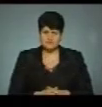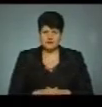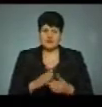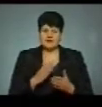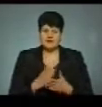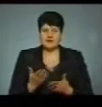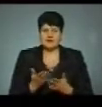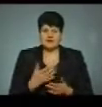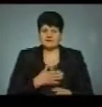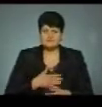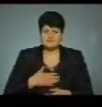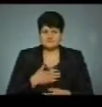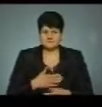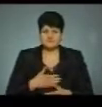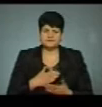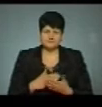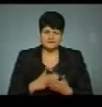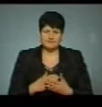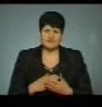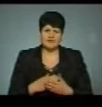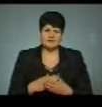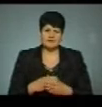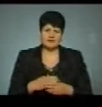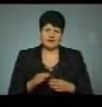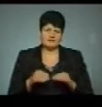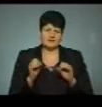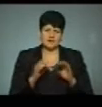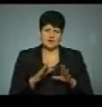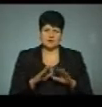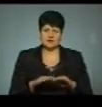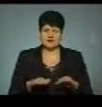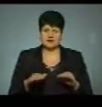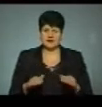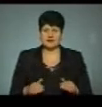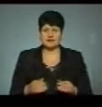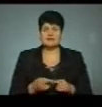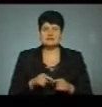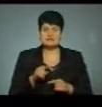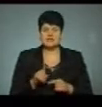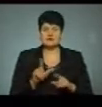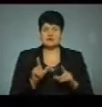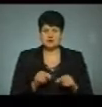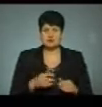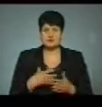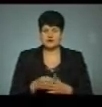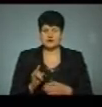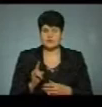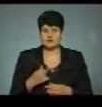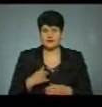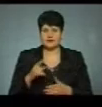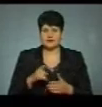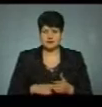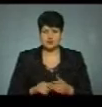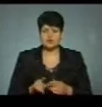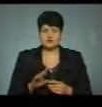якісь трепети, переживання, але в такі руки я віддаю дітей. І цих, що їдуть, і свою дитину, що я сподіваюся, що